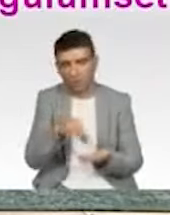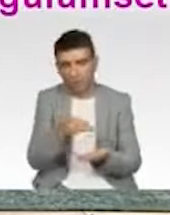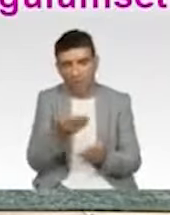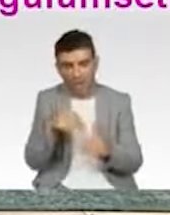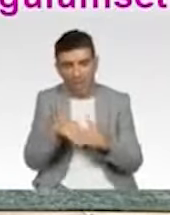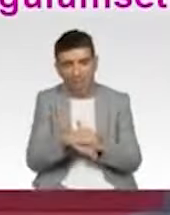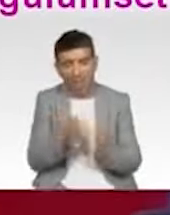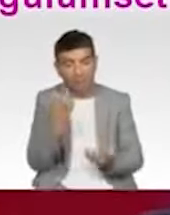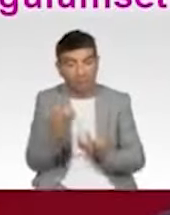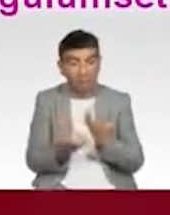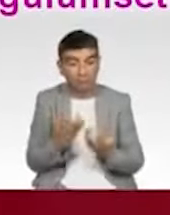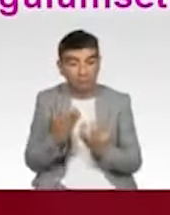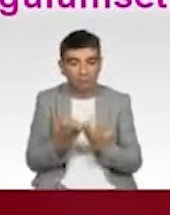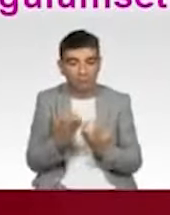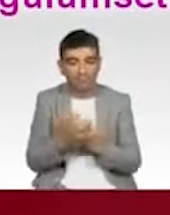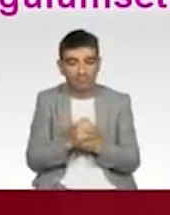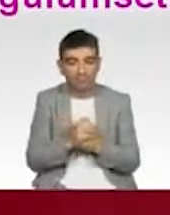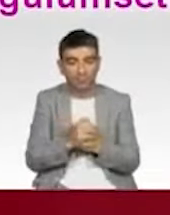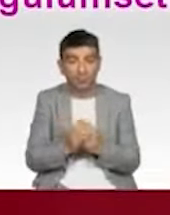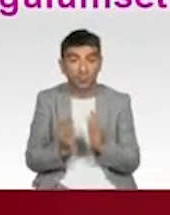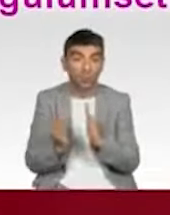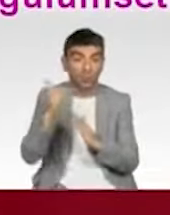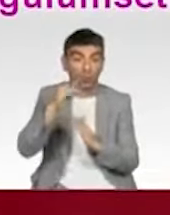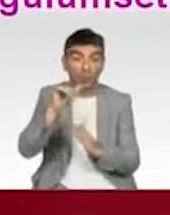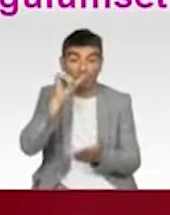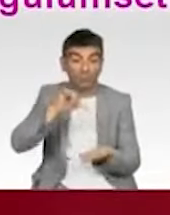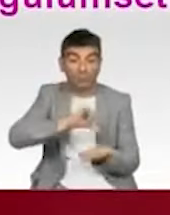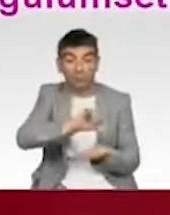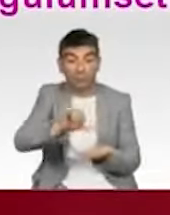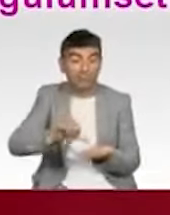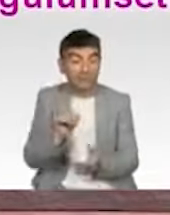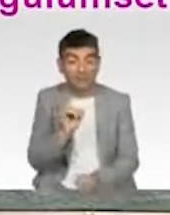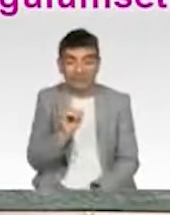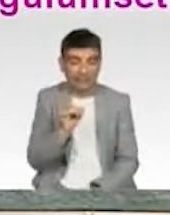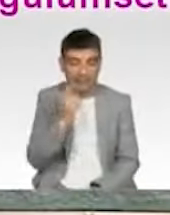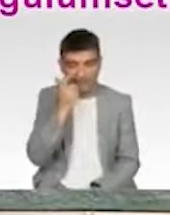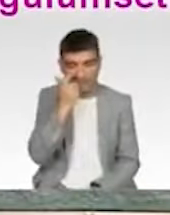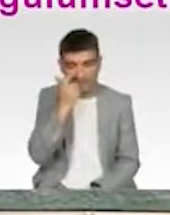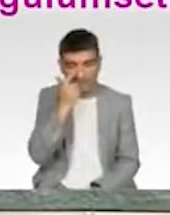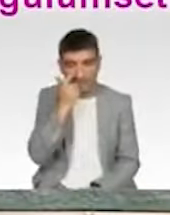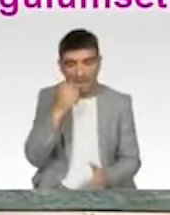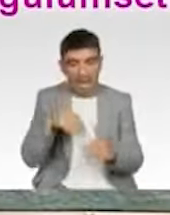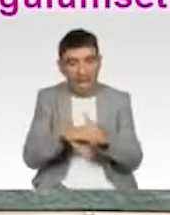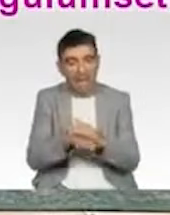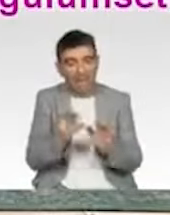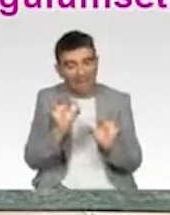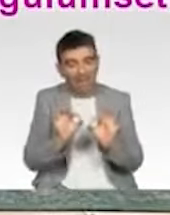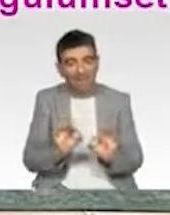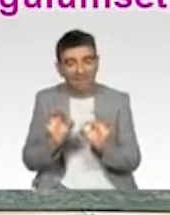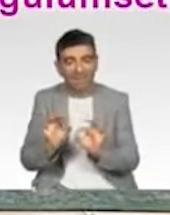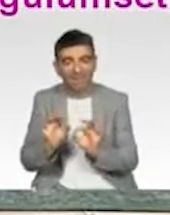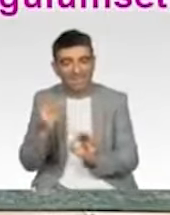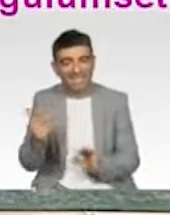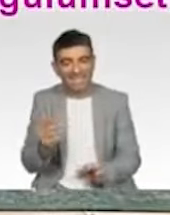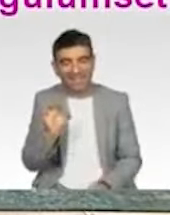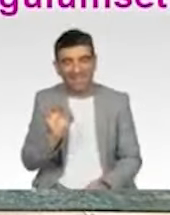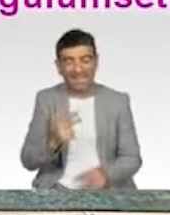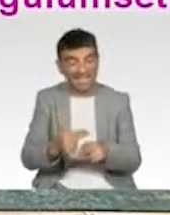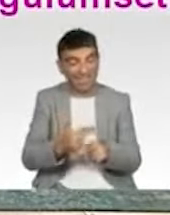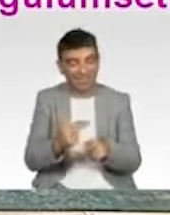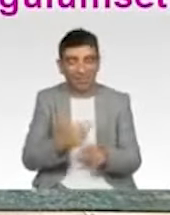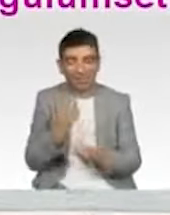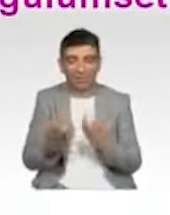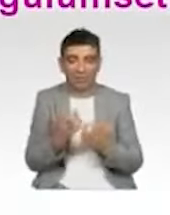alttan ısıtılarak pişecek. Üstten kaynar su dökülerek değil. alttan hafif hafif pişecek. Biz hep böyle yapıyoruz ya.